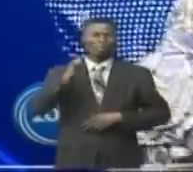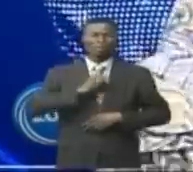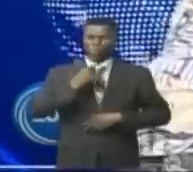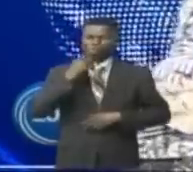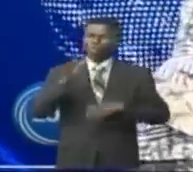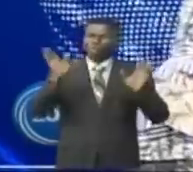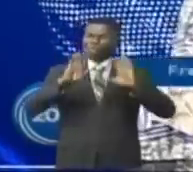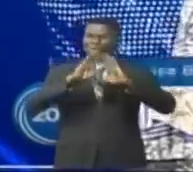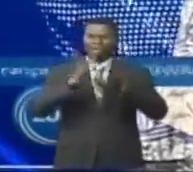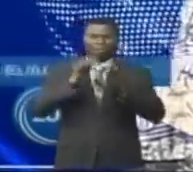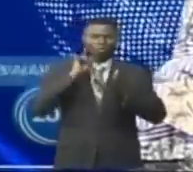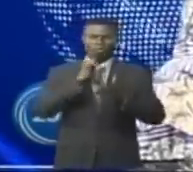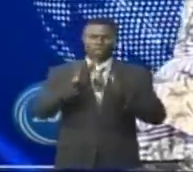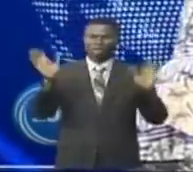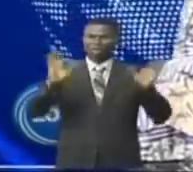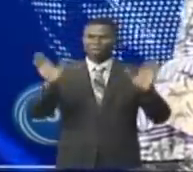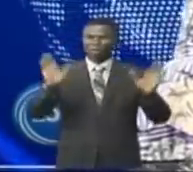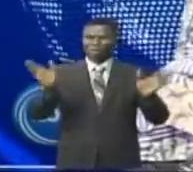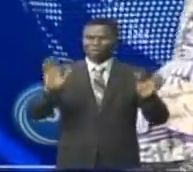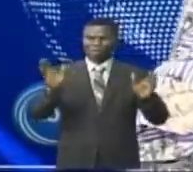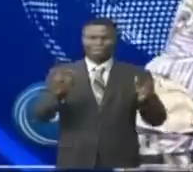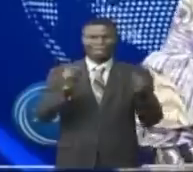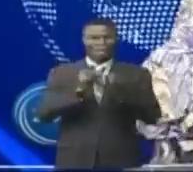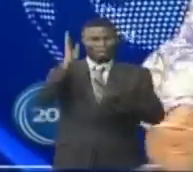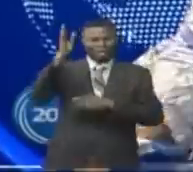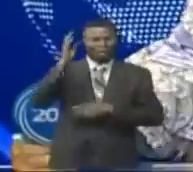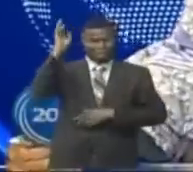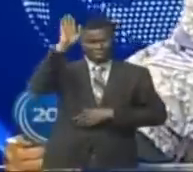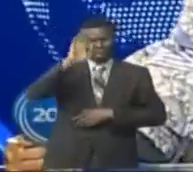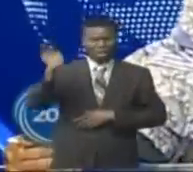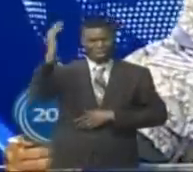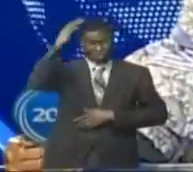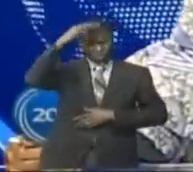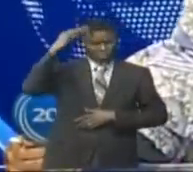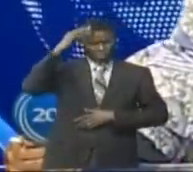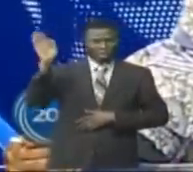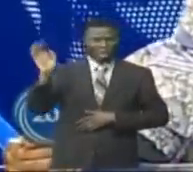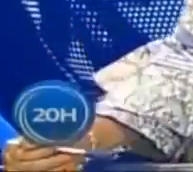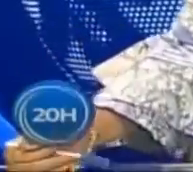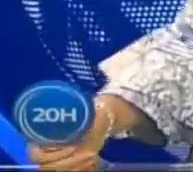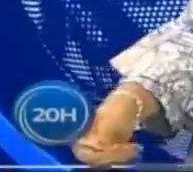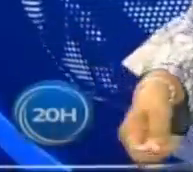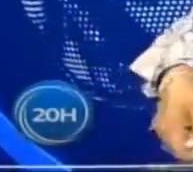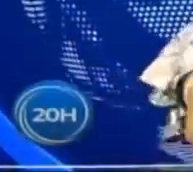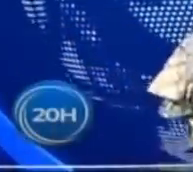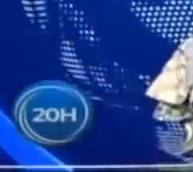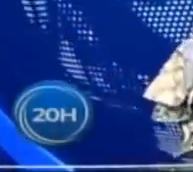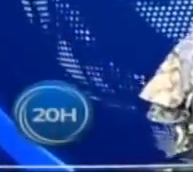Baïtombo à la présentation. Je vous fixe un nouveau rendez-vous demain à 20h. Bonne soirée.